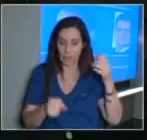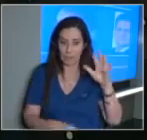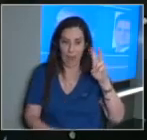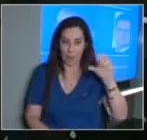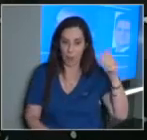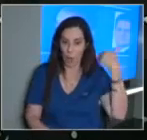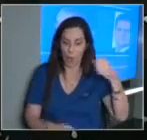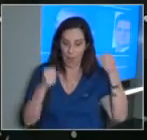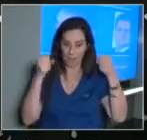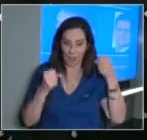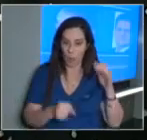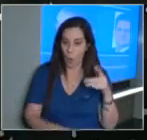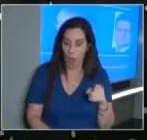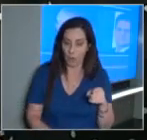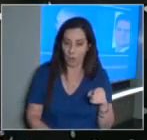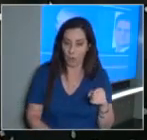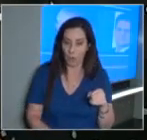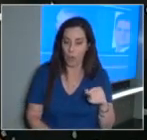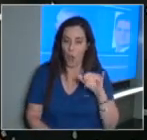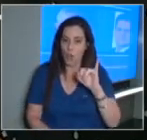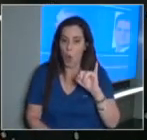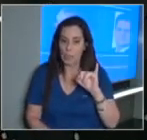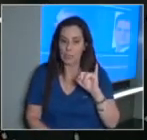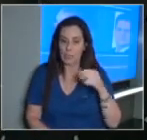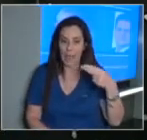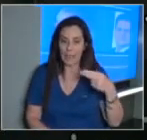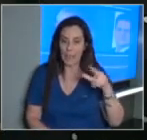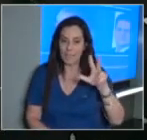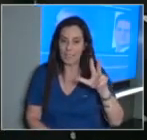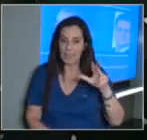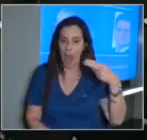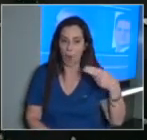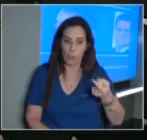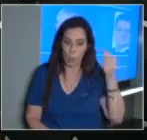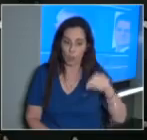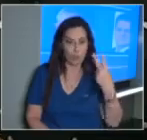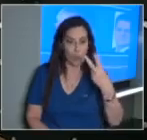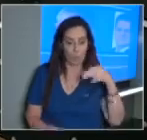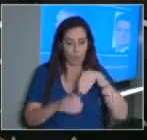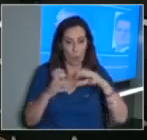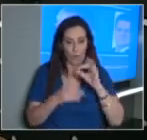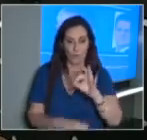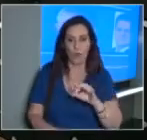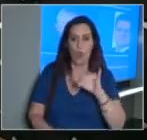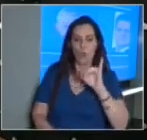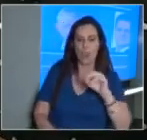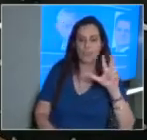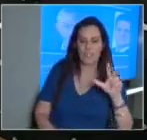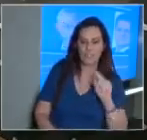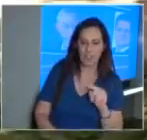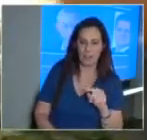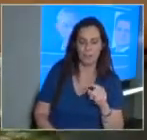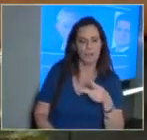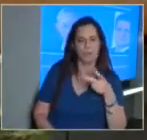אם איימן עודה לא היה בהפגנה, יכול להיות שיועז הנדל וצביקה האוזר היו שם, שניים מתוך המפלגה שלך. יועז הנדל וצביקה